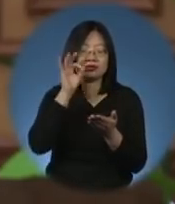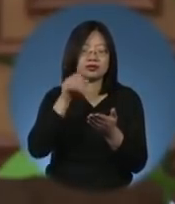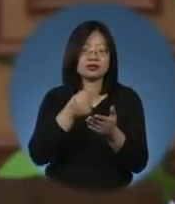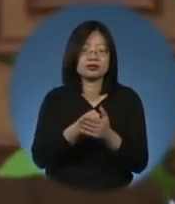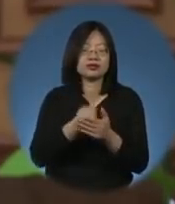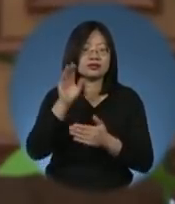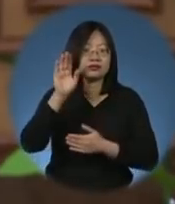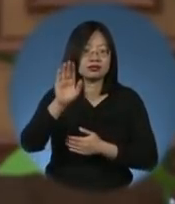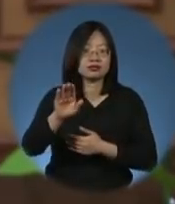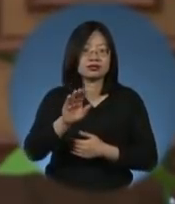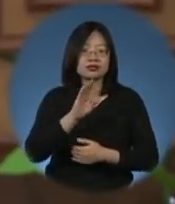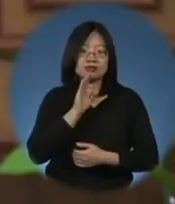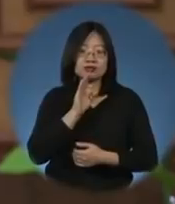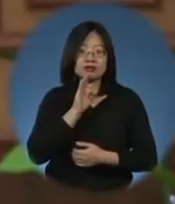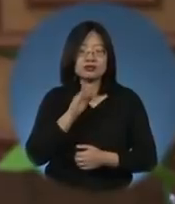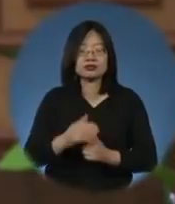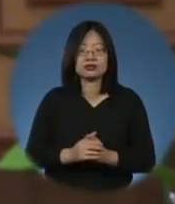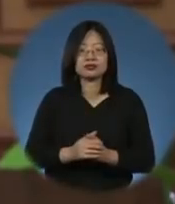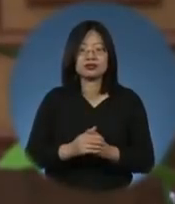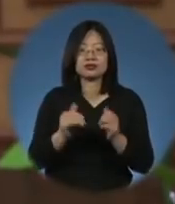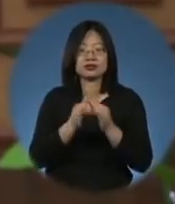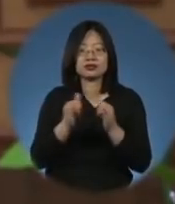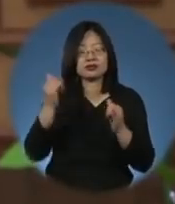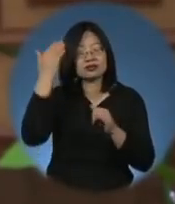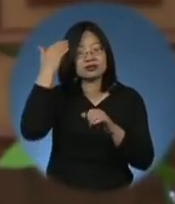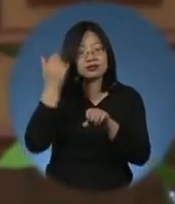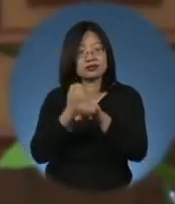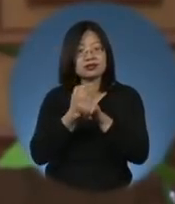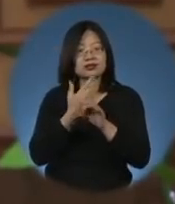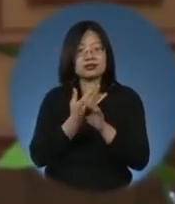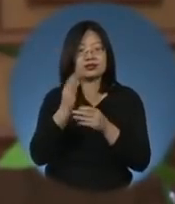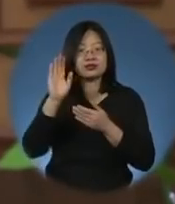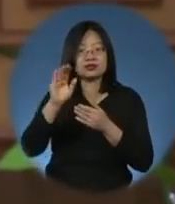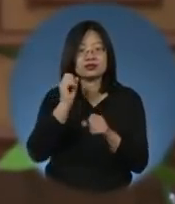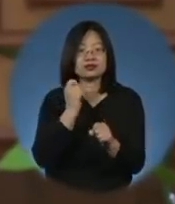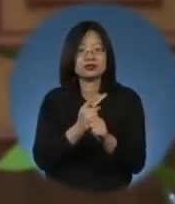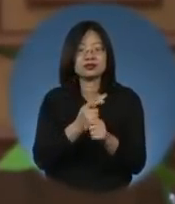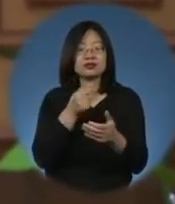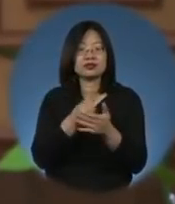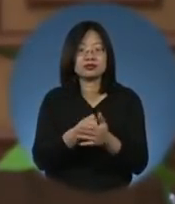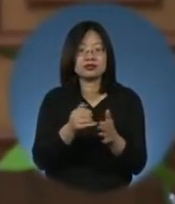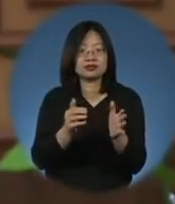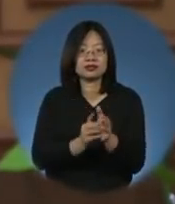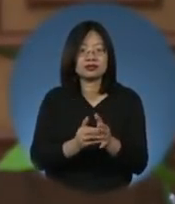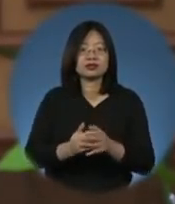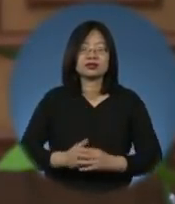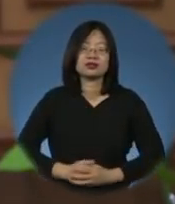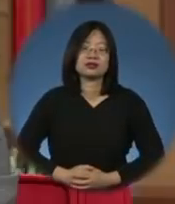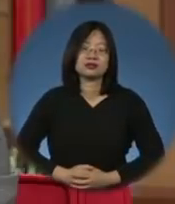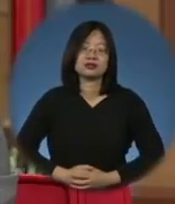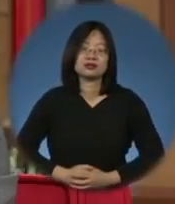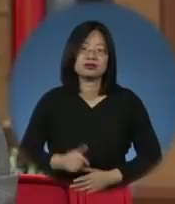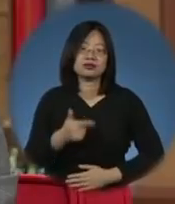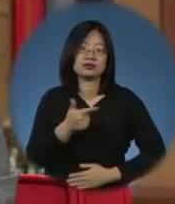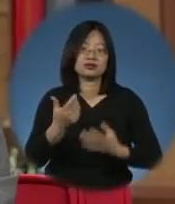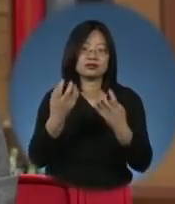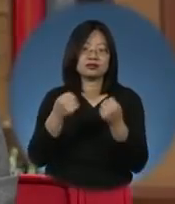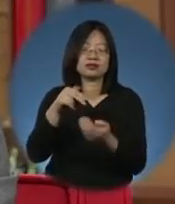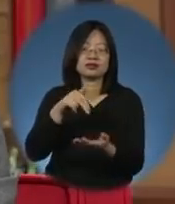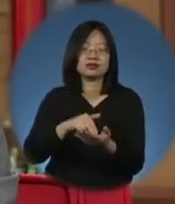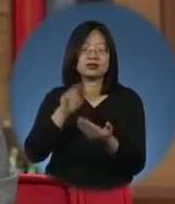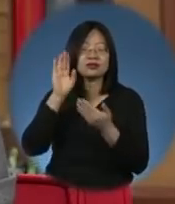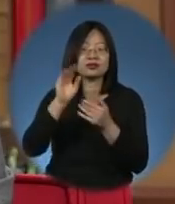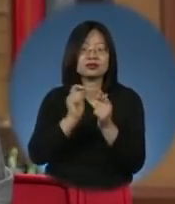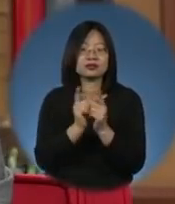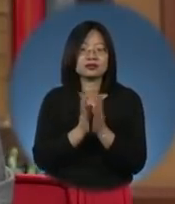정해진 미래 아니겠습니까? 예, 그렇습니다. 인구학을 연구하면 그렇게 미래가 이미 딱 정해져 있는 겁니까? 아주 많은 부분의